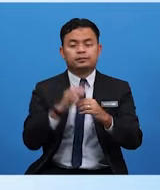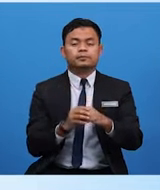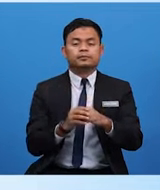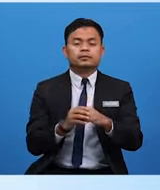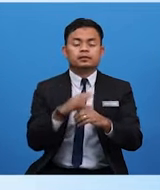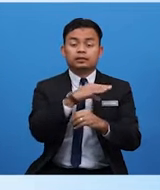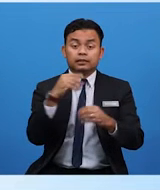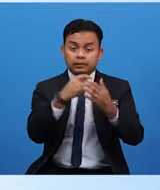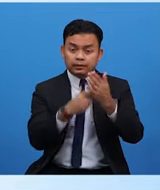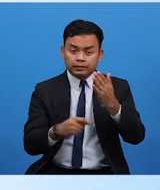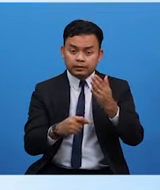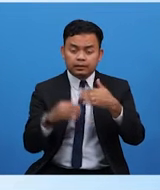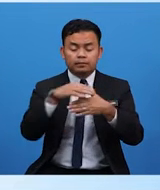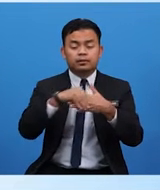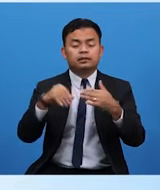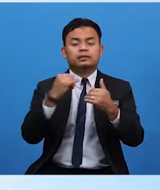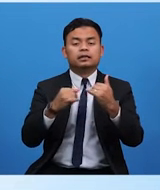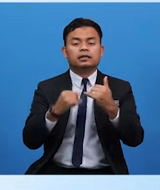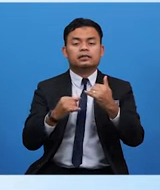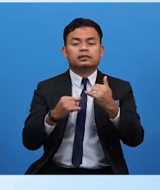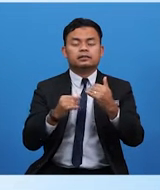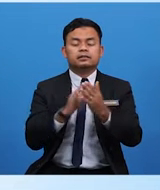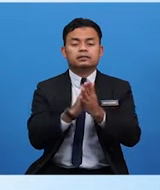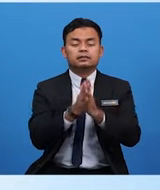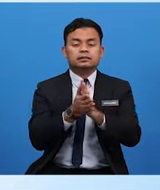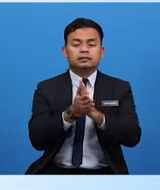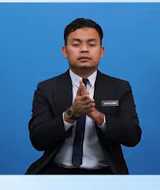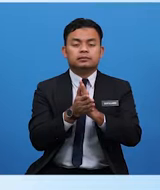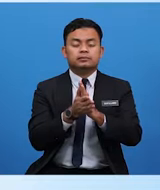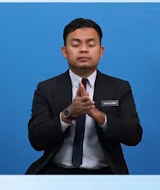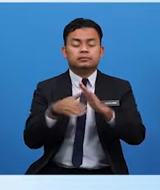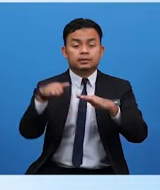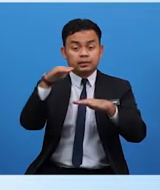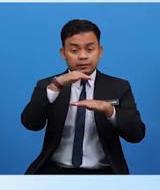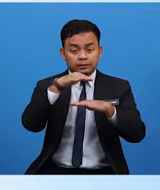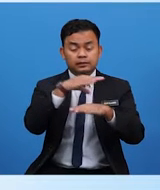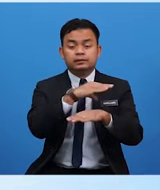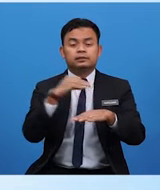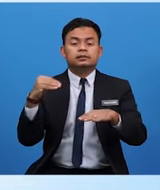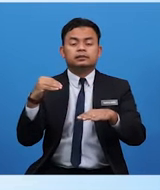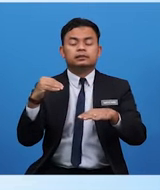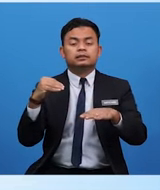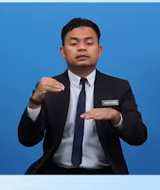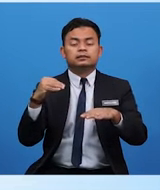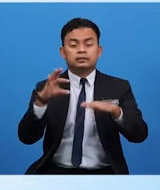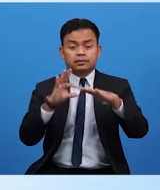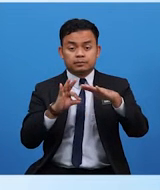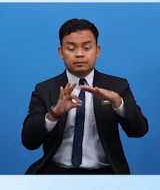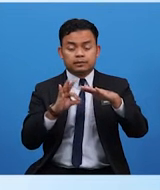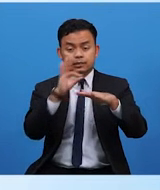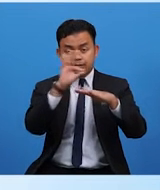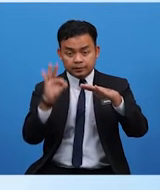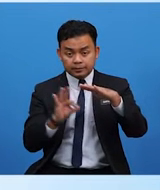akhir satu sebagai pengangkut dan nilai pembahagia 9